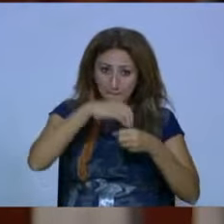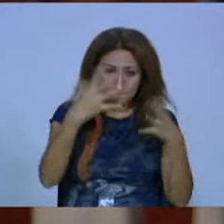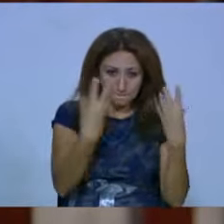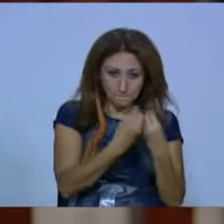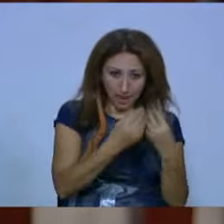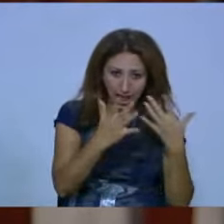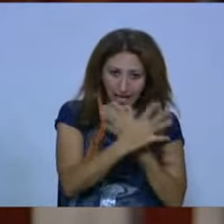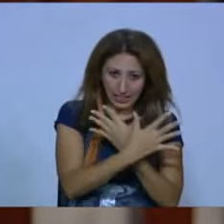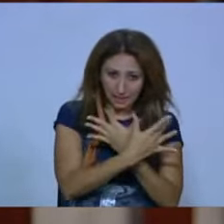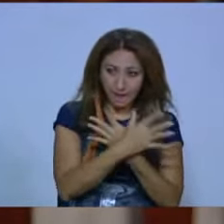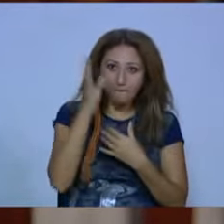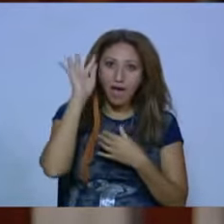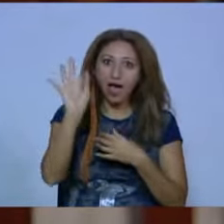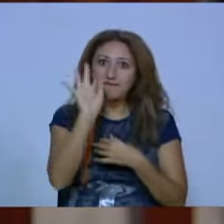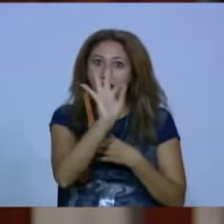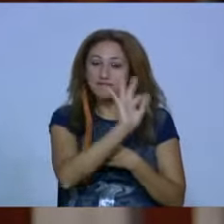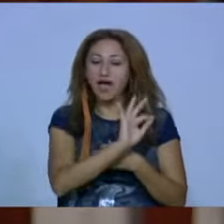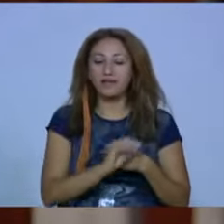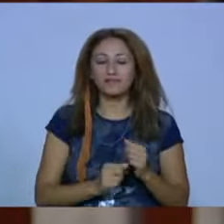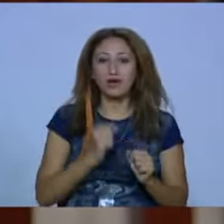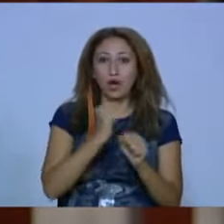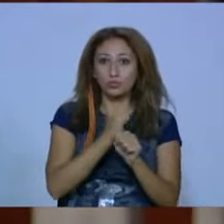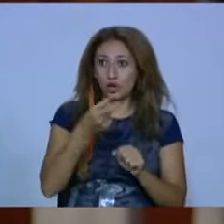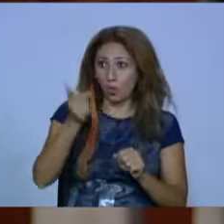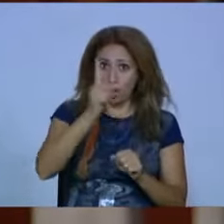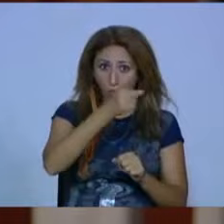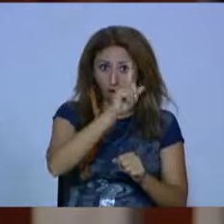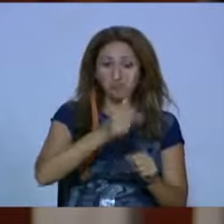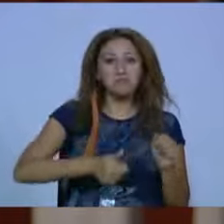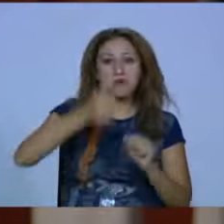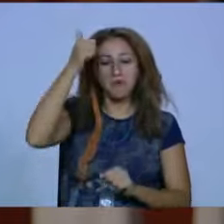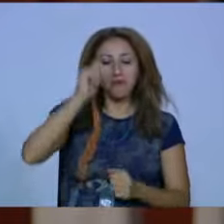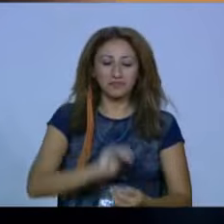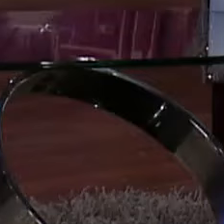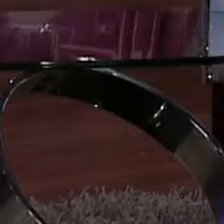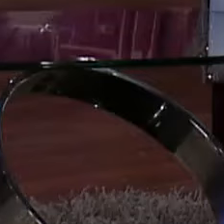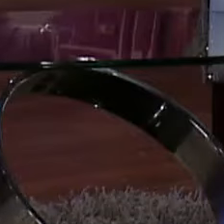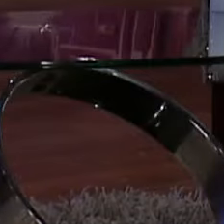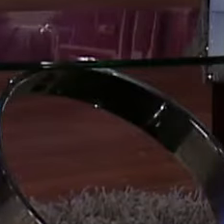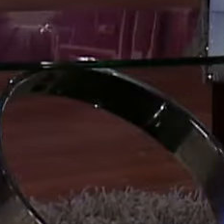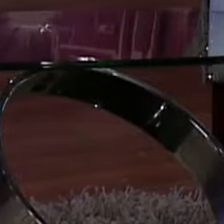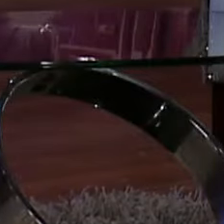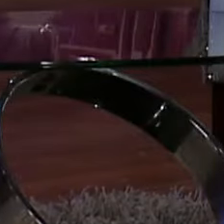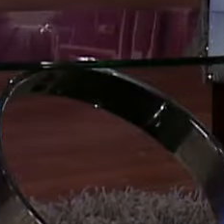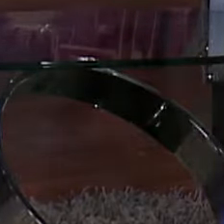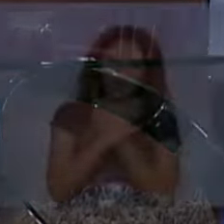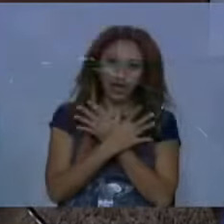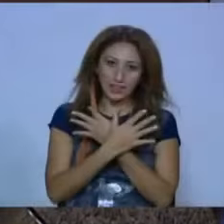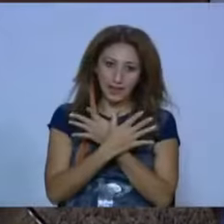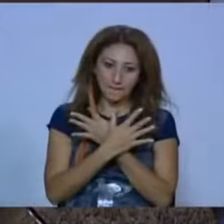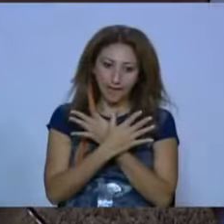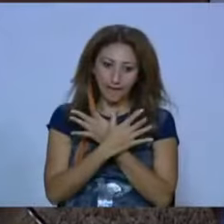كرمهم اول ما عملوا بطولات نجحوا. ده الفضل ربنا ثم الاستاذ عادل امام. كان الاستاذ عادل على